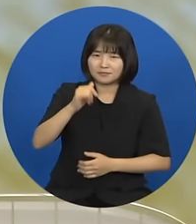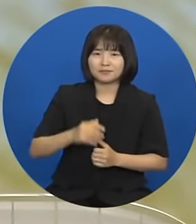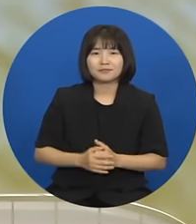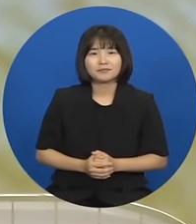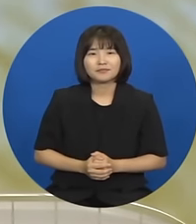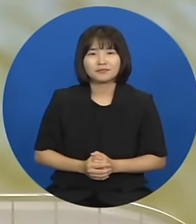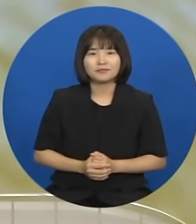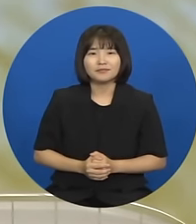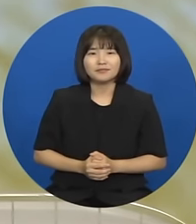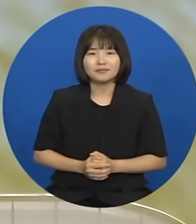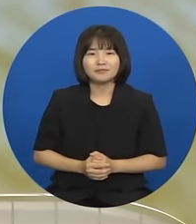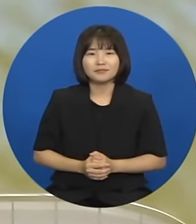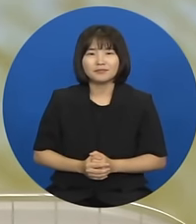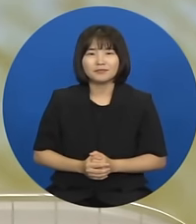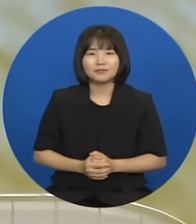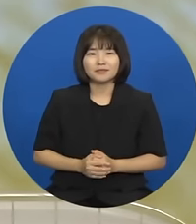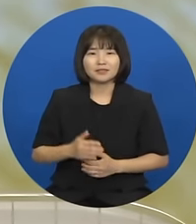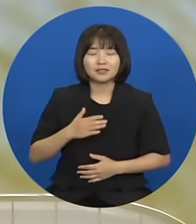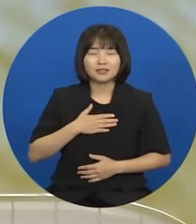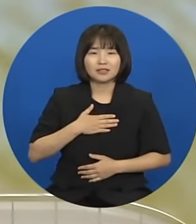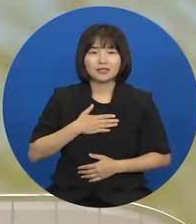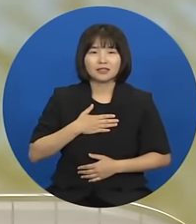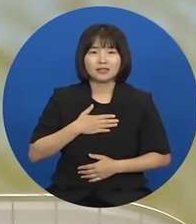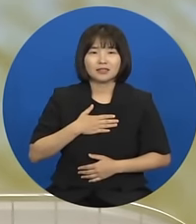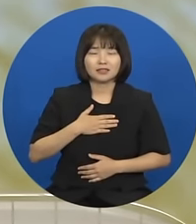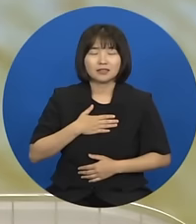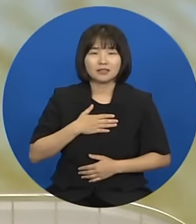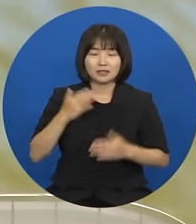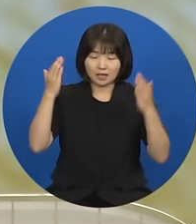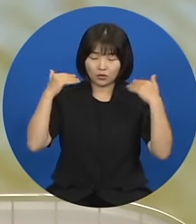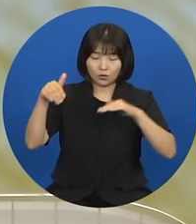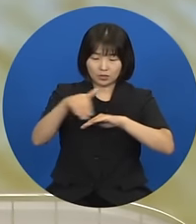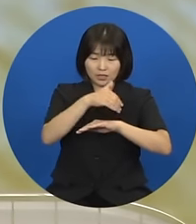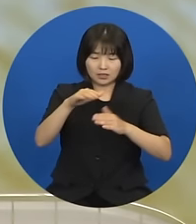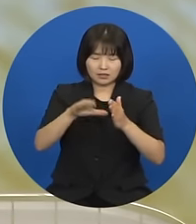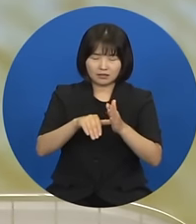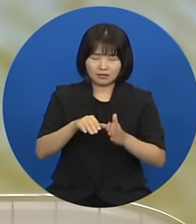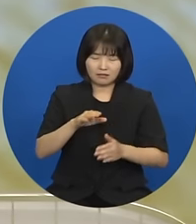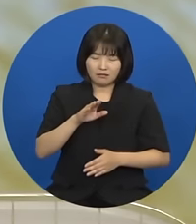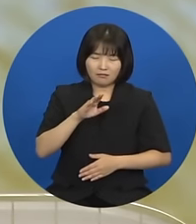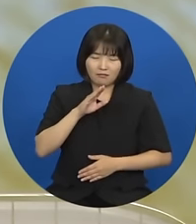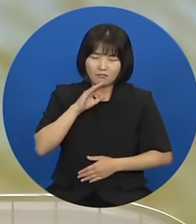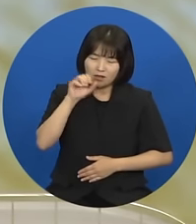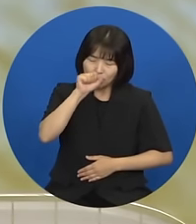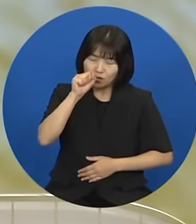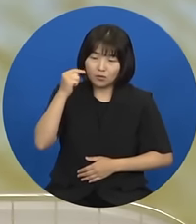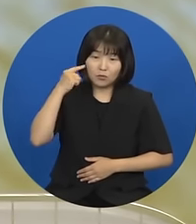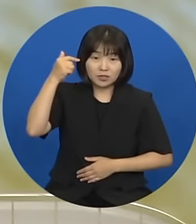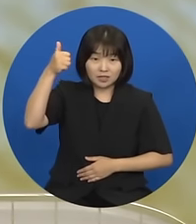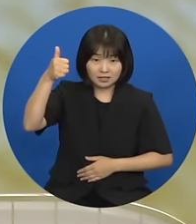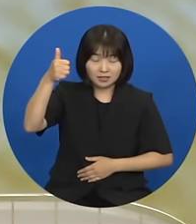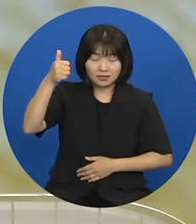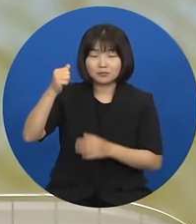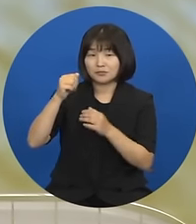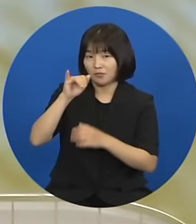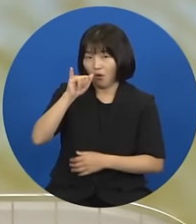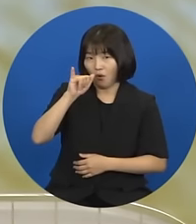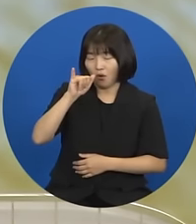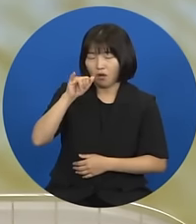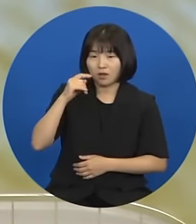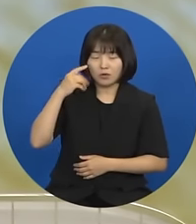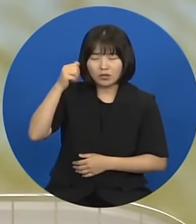믿습니다. 제가 학창시절에 참 좋아했던 한 목사님이 계세요. 그런데 이 목사님